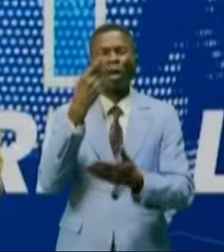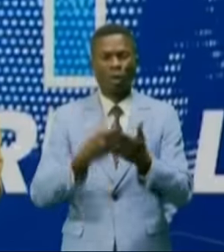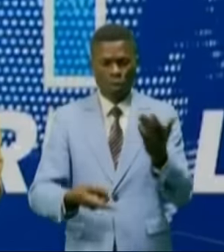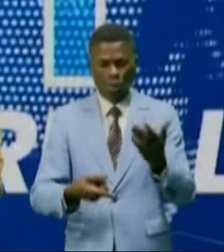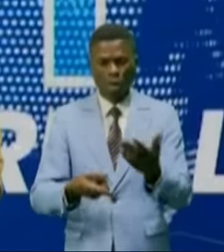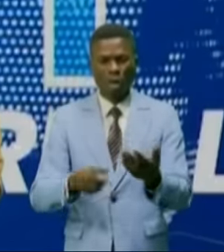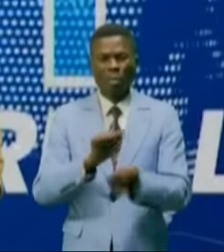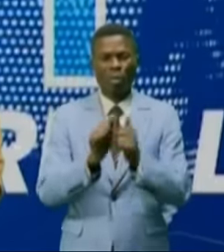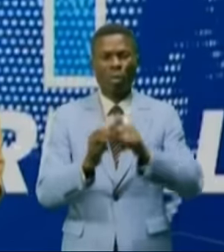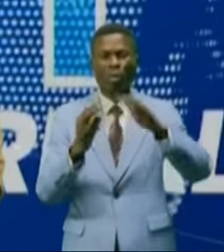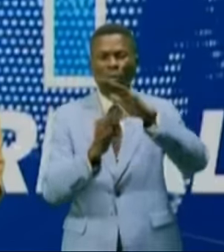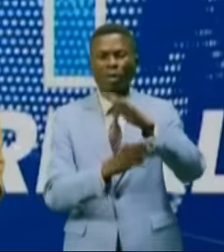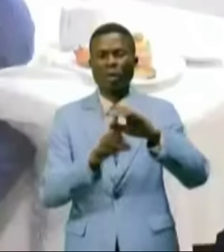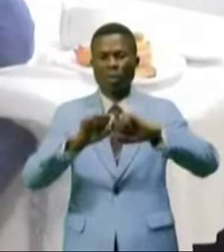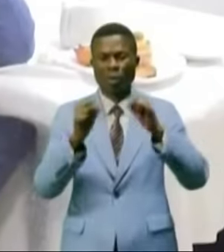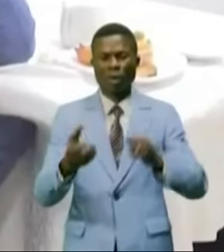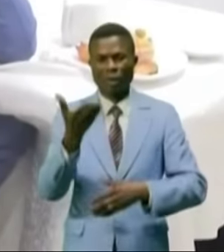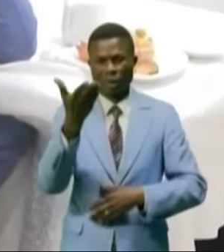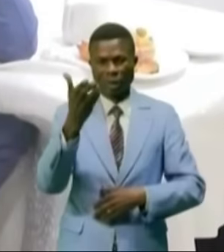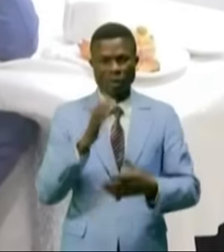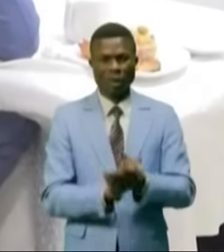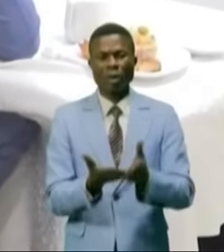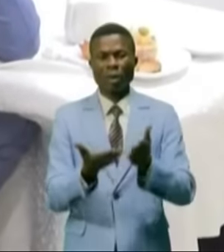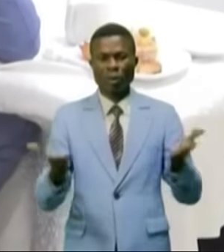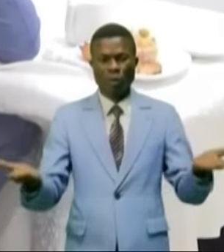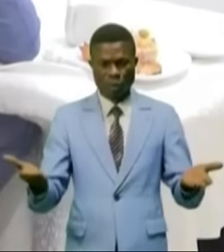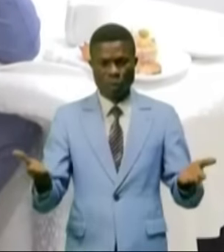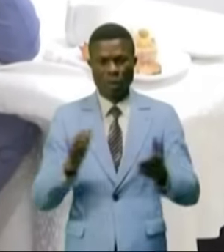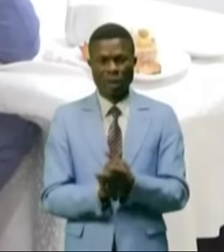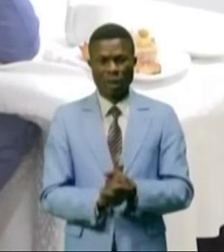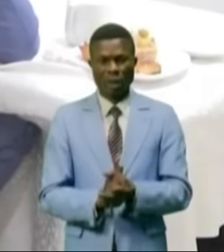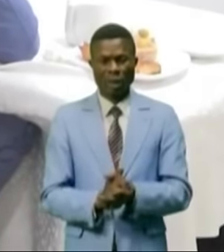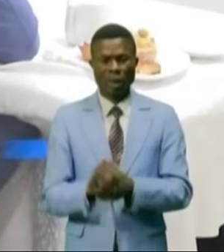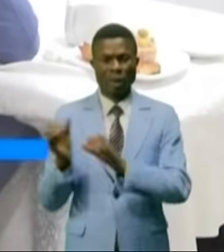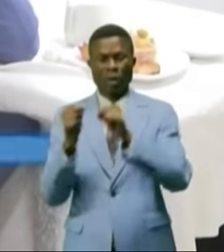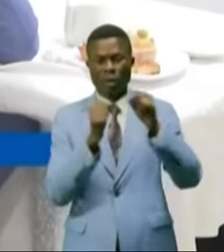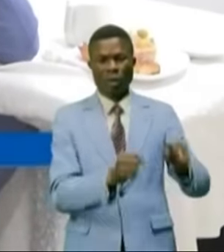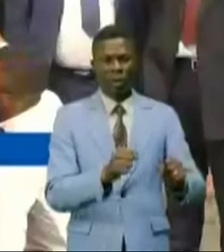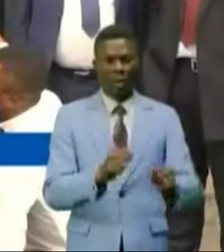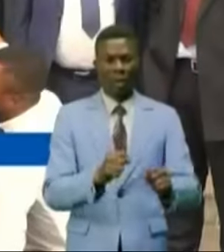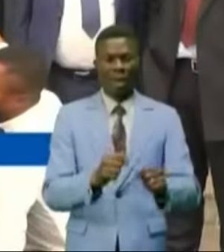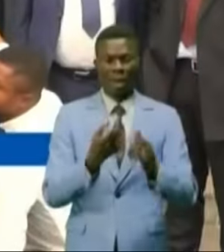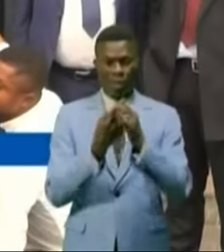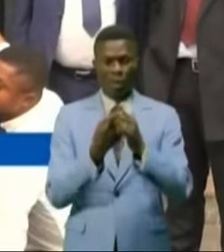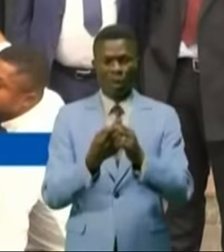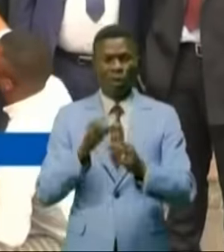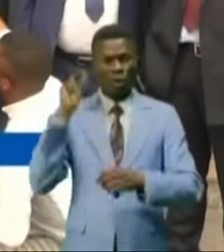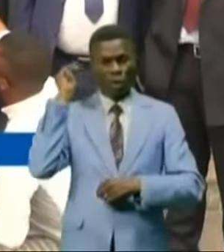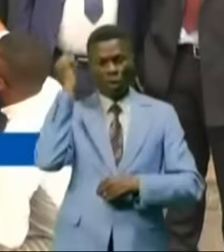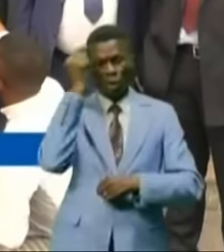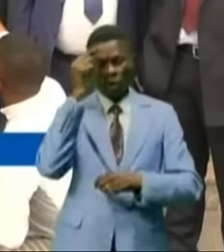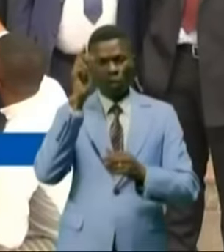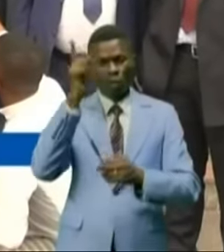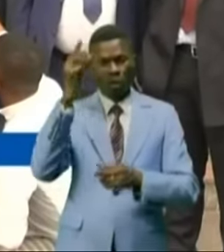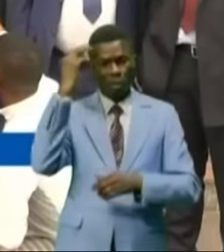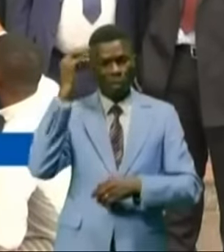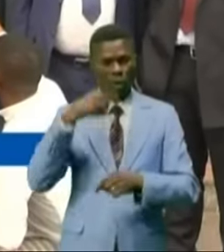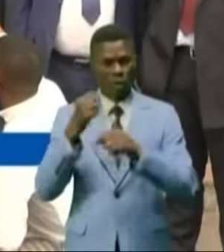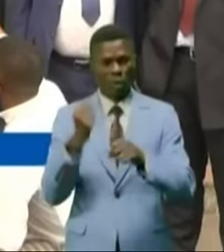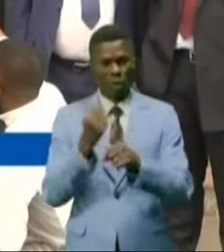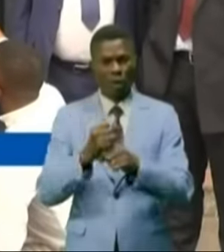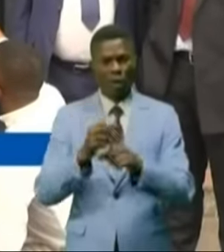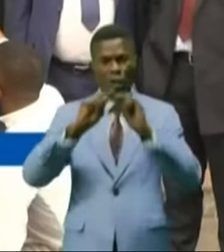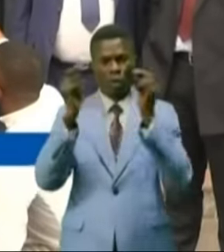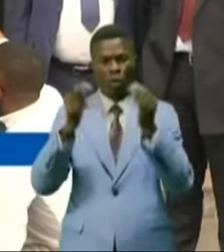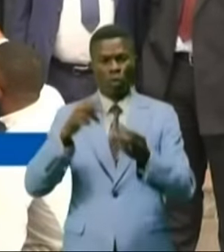de ce groupe, Guy Mafuta. Oui, en prélude de l'investiture du gouvernement Toulouka, le caucus des